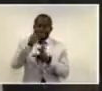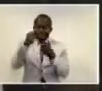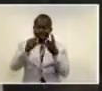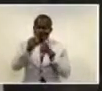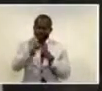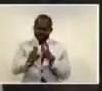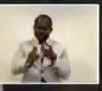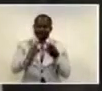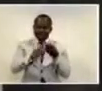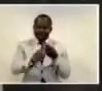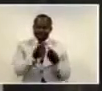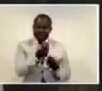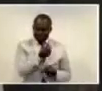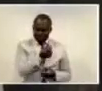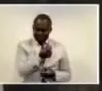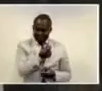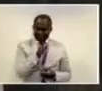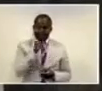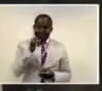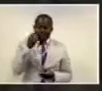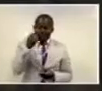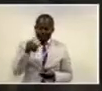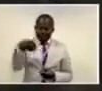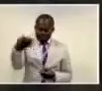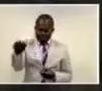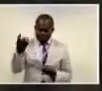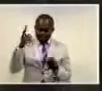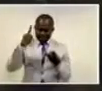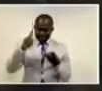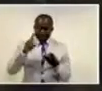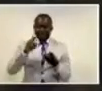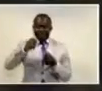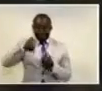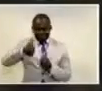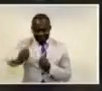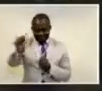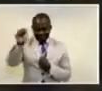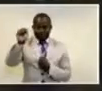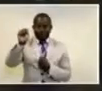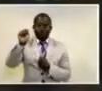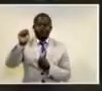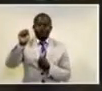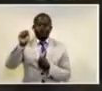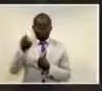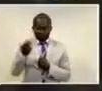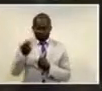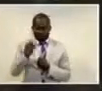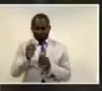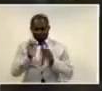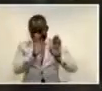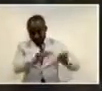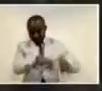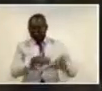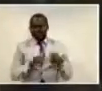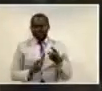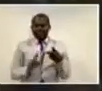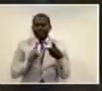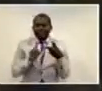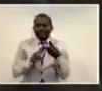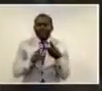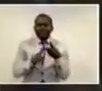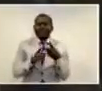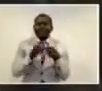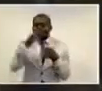bibiri hari ikibazo cy'amafaranga batarahabwa ibyo reka mbivuyeho mbikwihorereye ariko